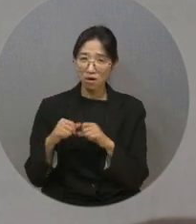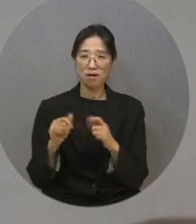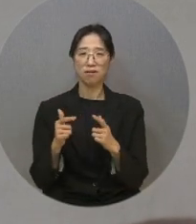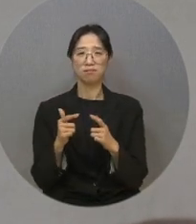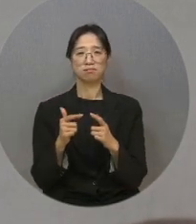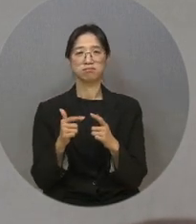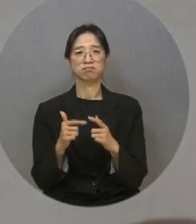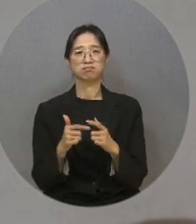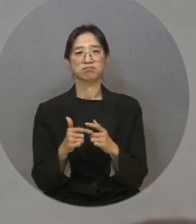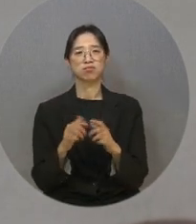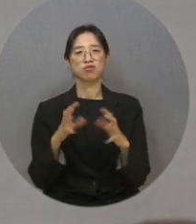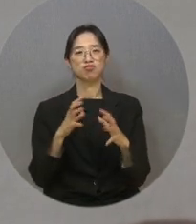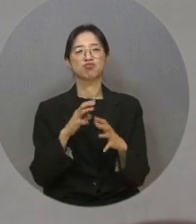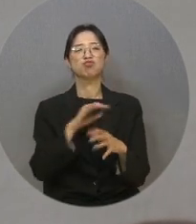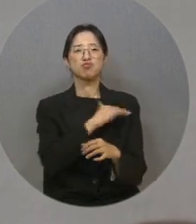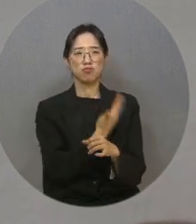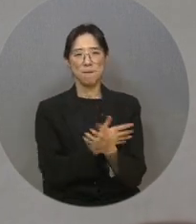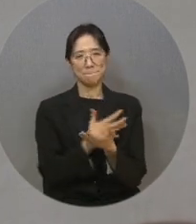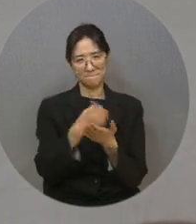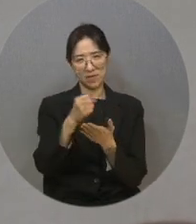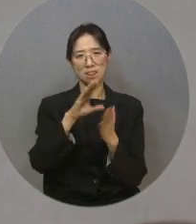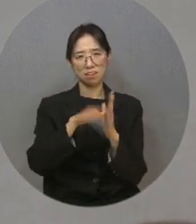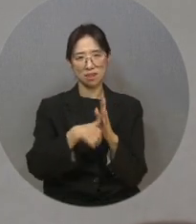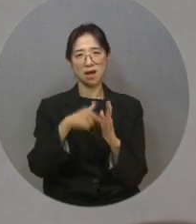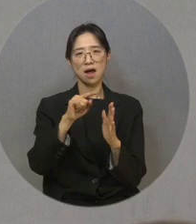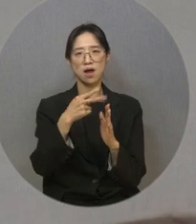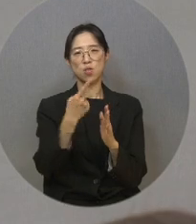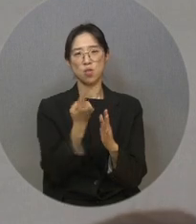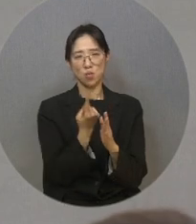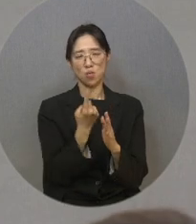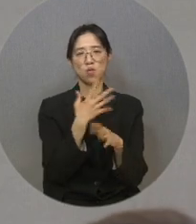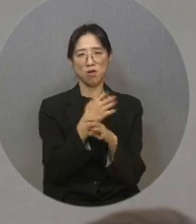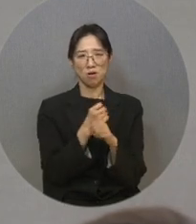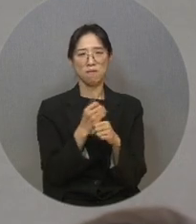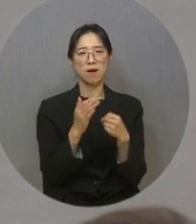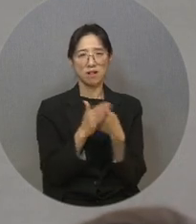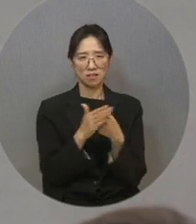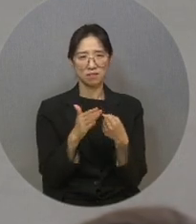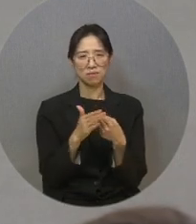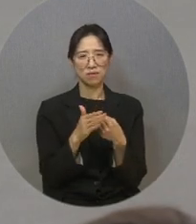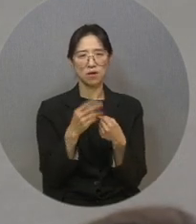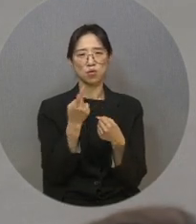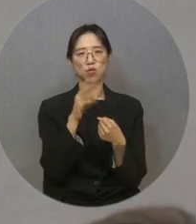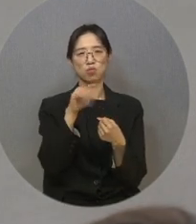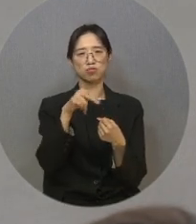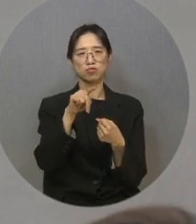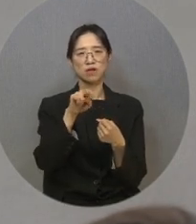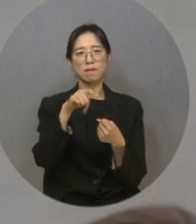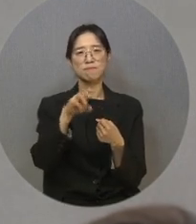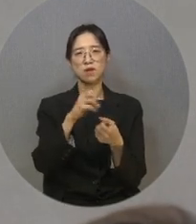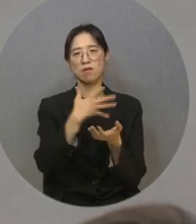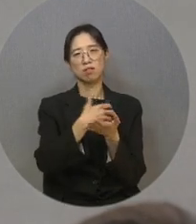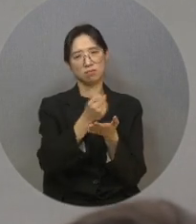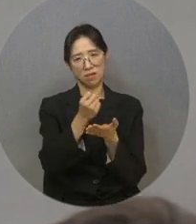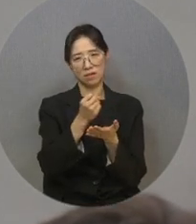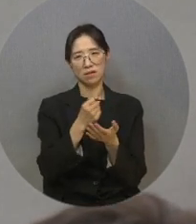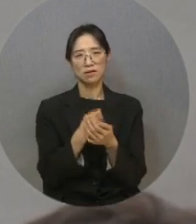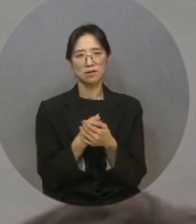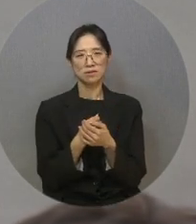아닙니다. 국권이 뺏긴 상태에서 우리는 간도 협약을 통해서 동북 삼성을 뺏기게 된 거예요.